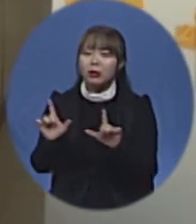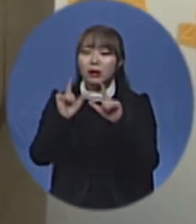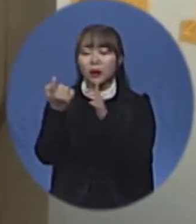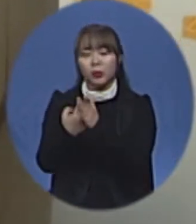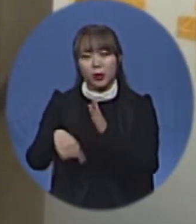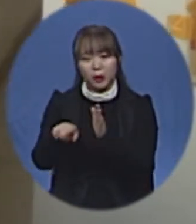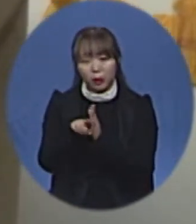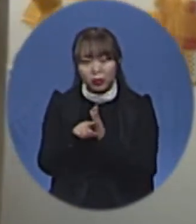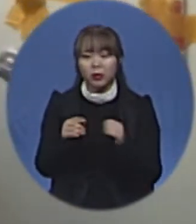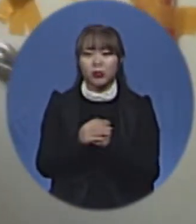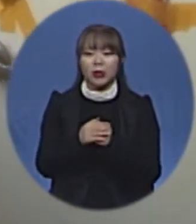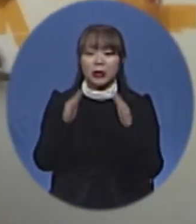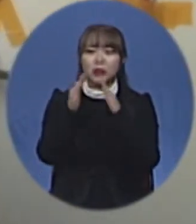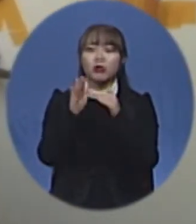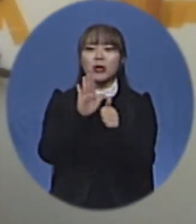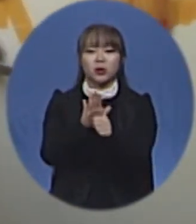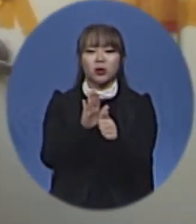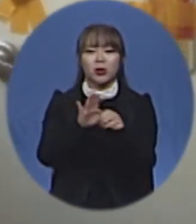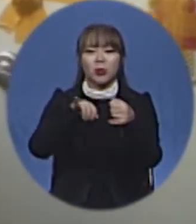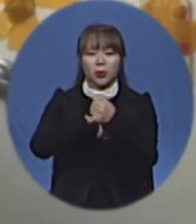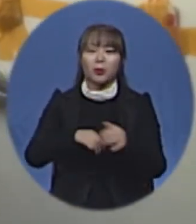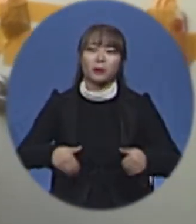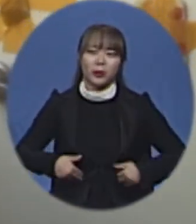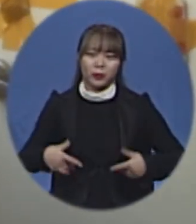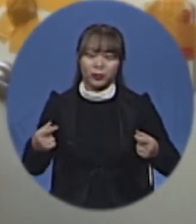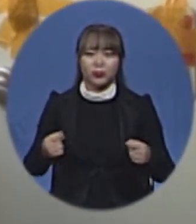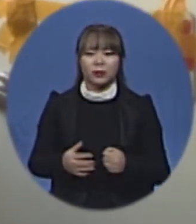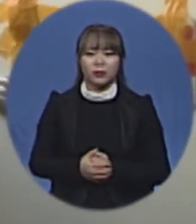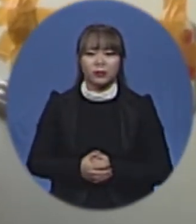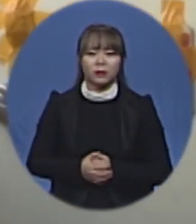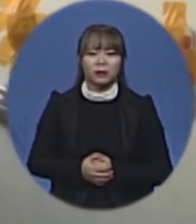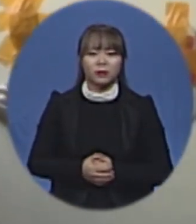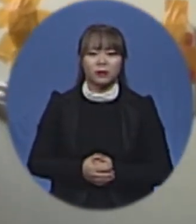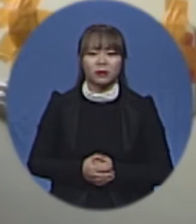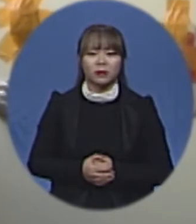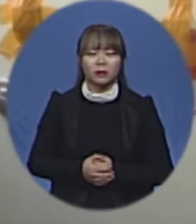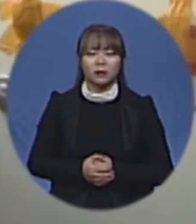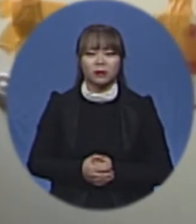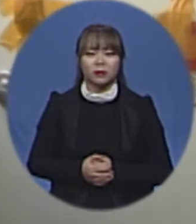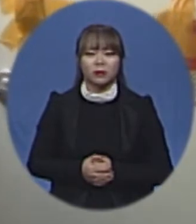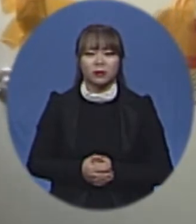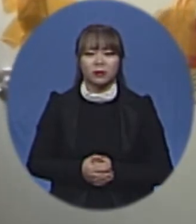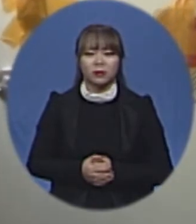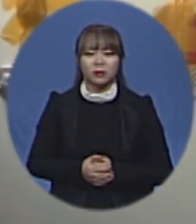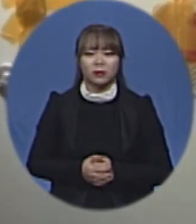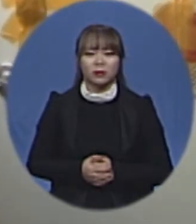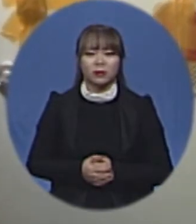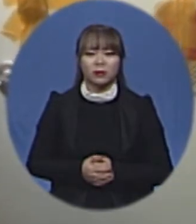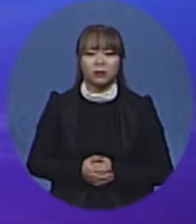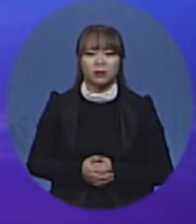위해서는 무엇보다 주거지원이 먼저 마련돼야 할 것입니다. 복지TV 뉴스 황현입니다.